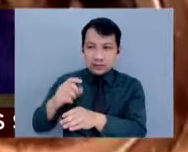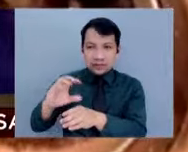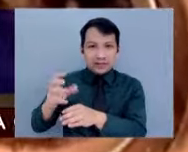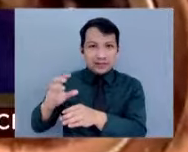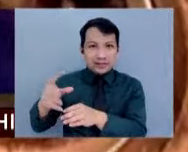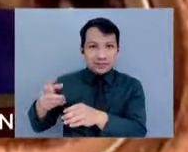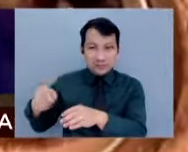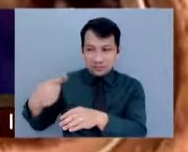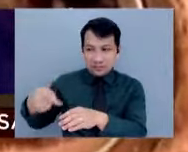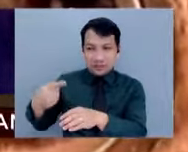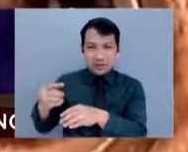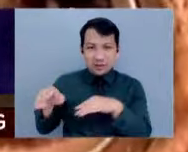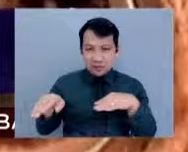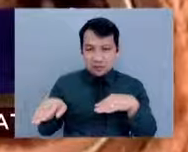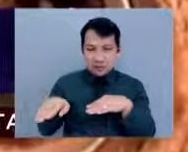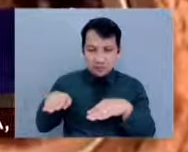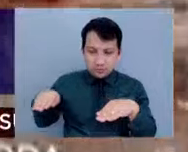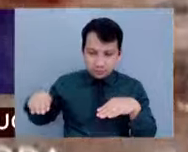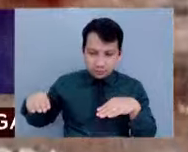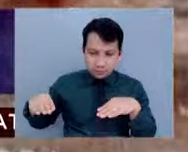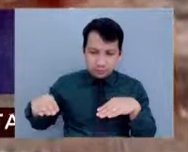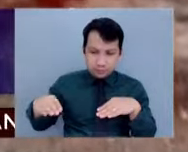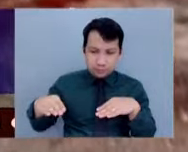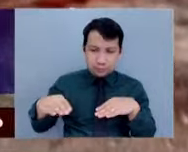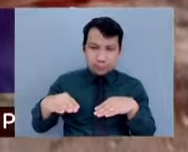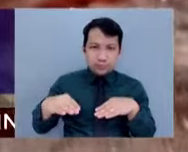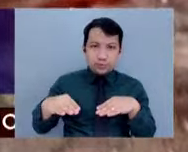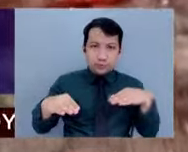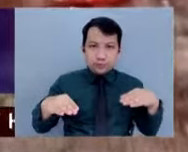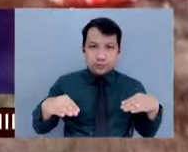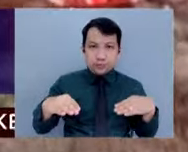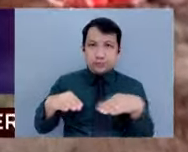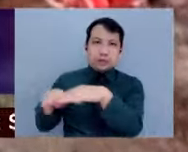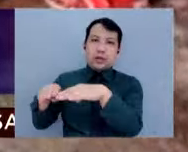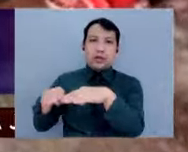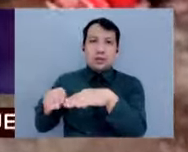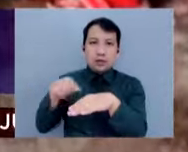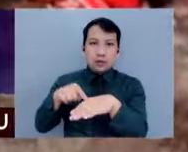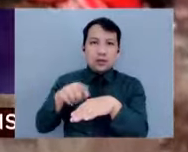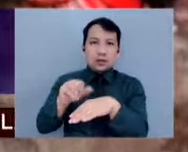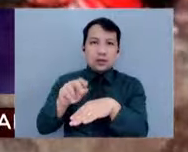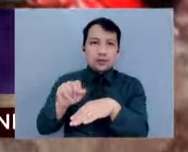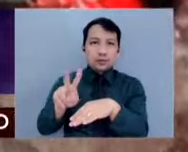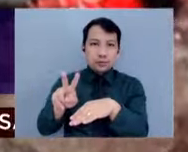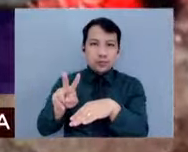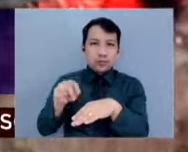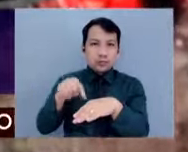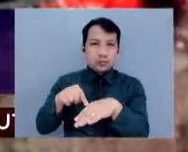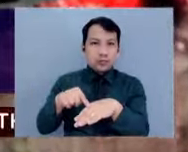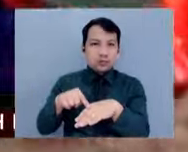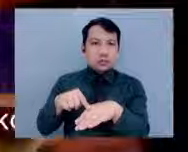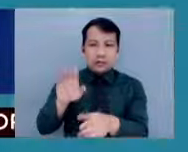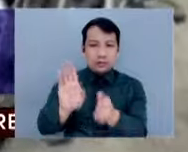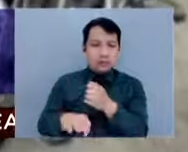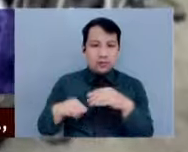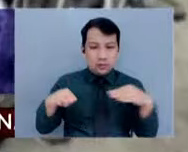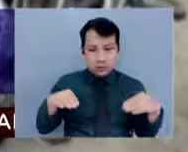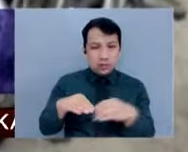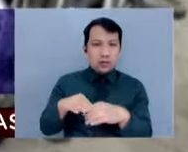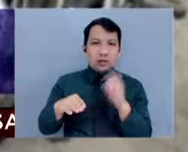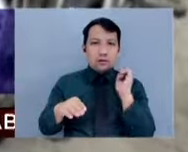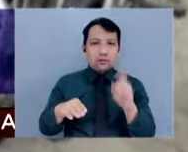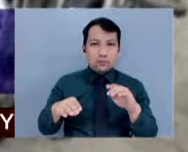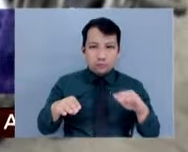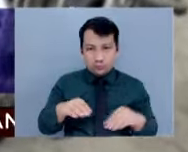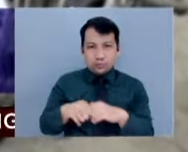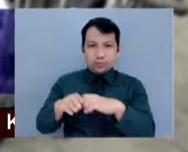ng kalsada ang cement mixer galing sa garahe nang biglang dumating ang SUV. Hindi na nakapagpreno ang SUV hanggang sa tuluyang